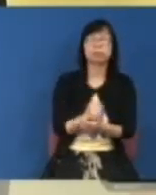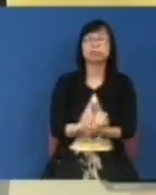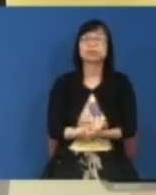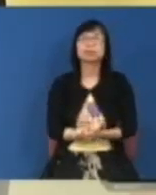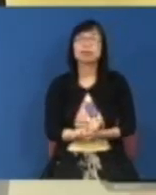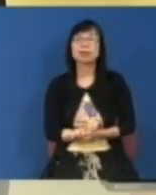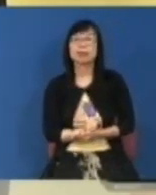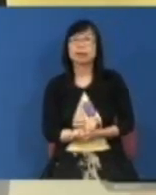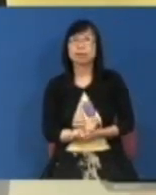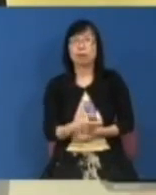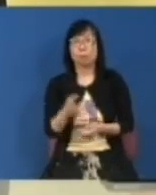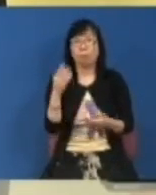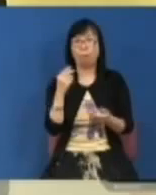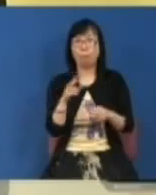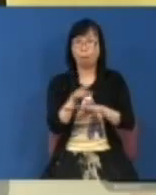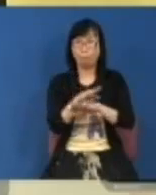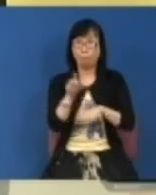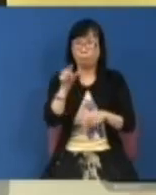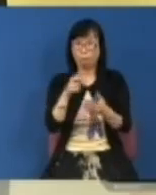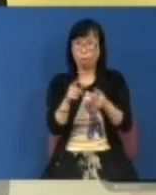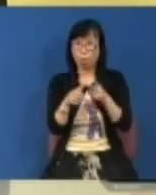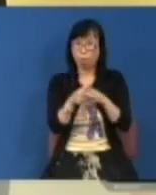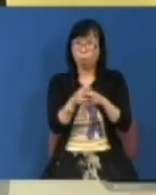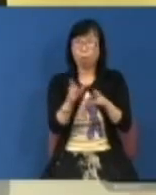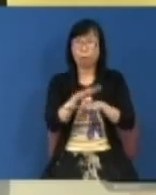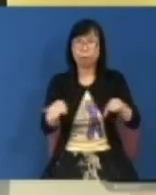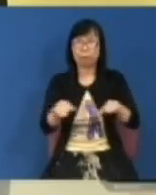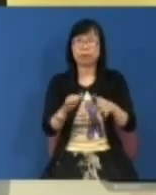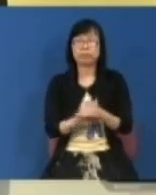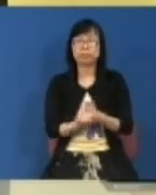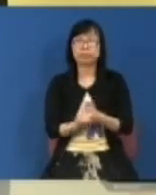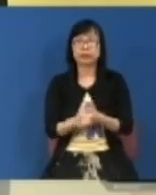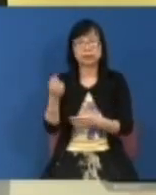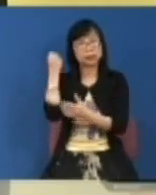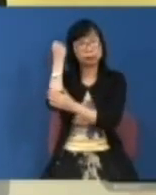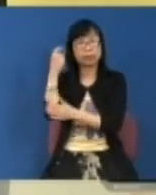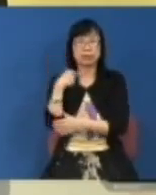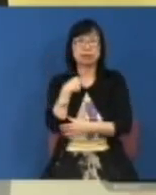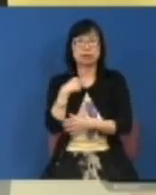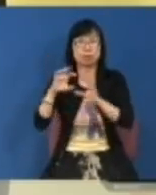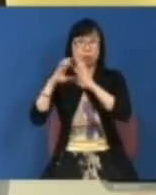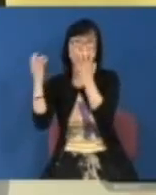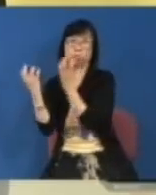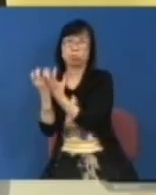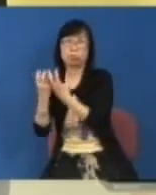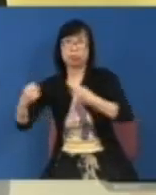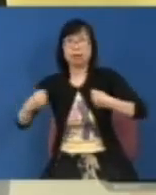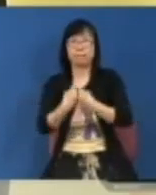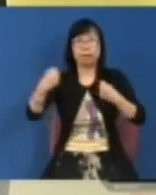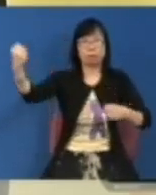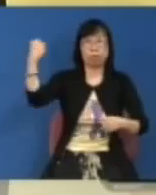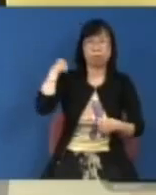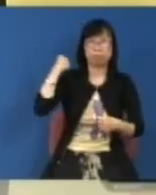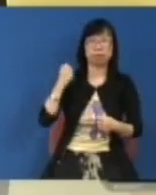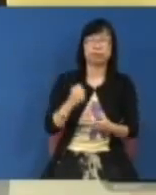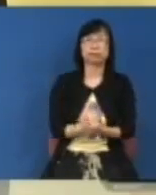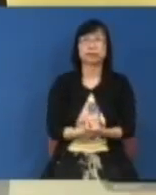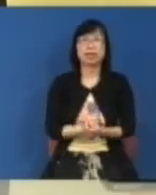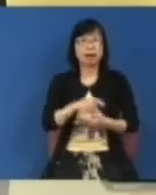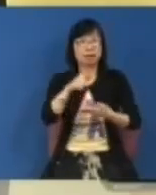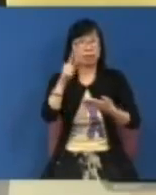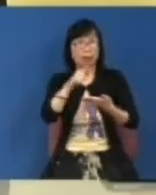一個和平嘅集會示威，都係暴力嚟嘅。呢種係有組織嘅暴力，即係話佢係有編制、